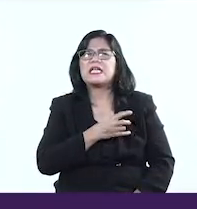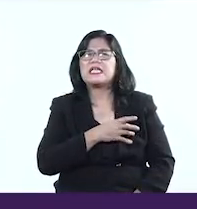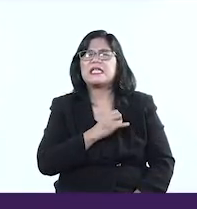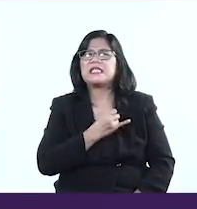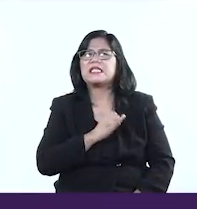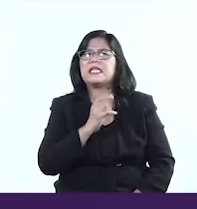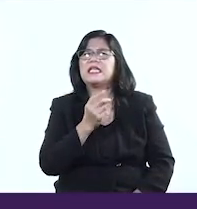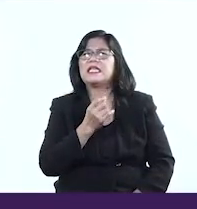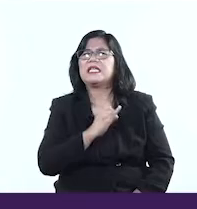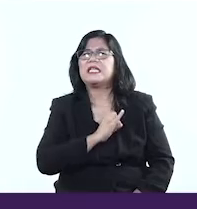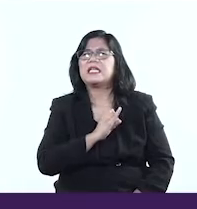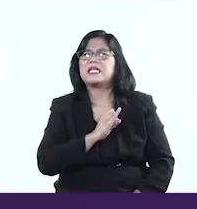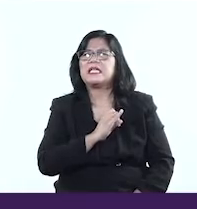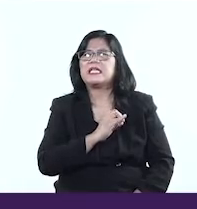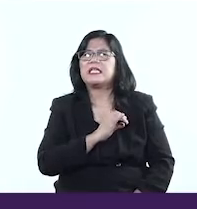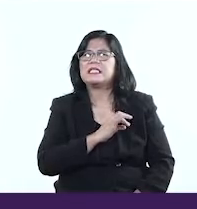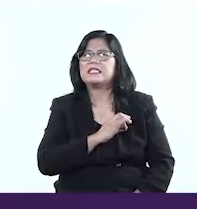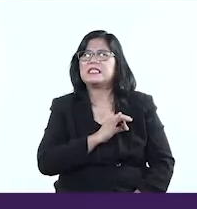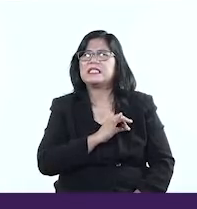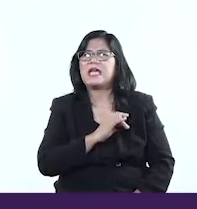menyampaikan fitnah-fitnah keji